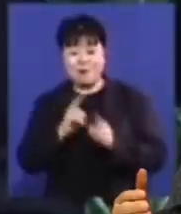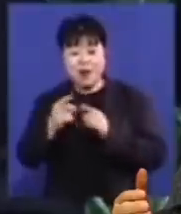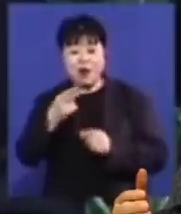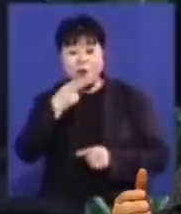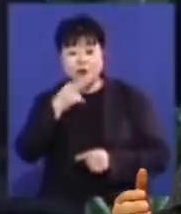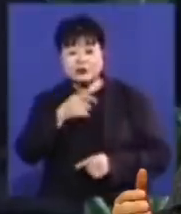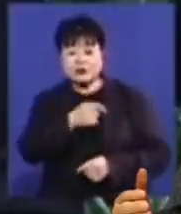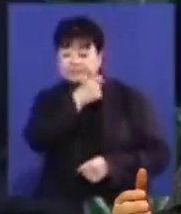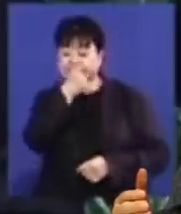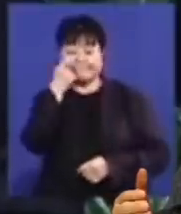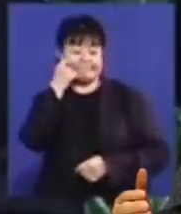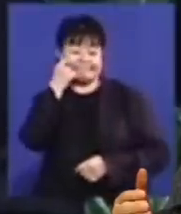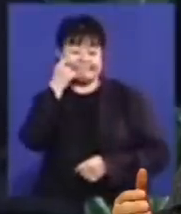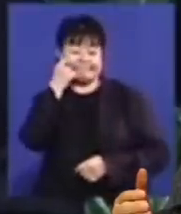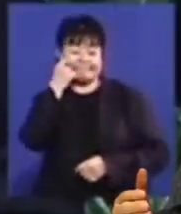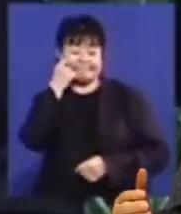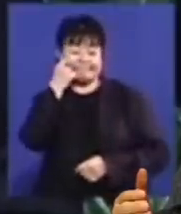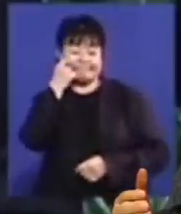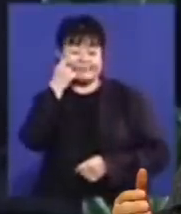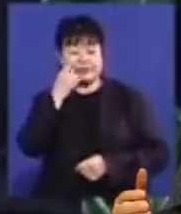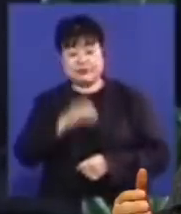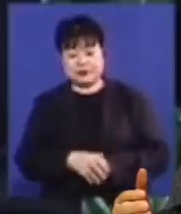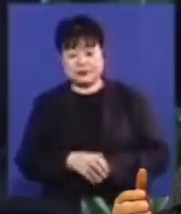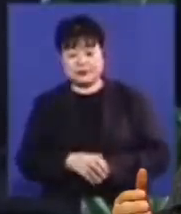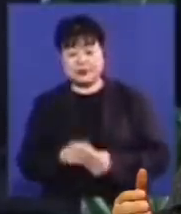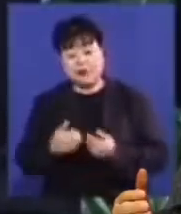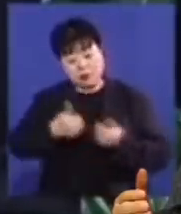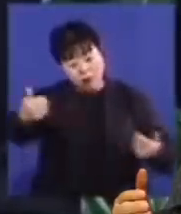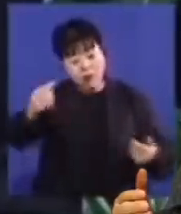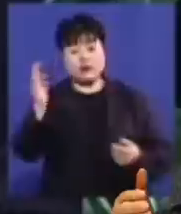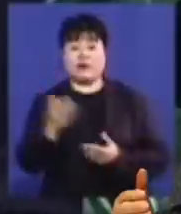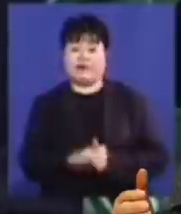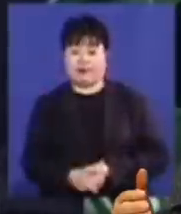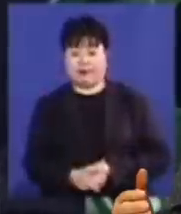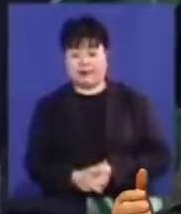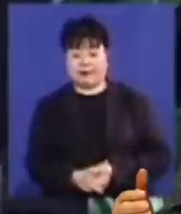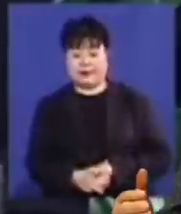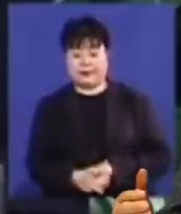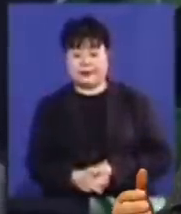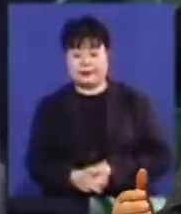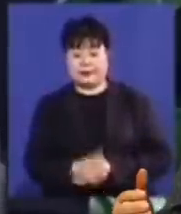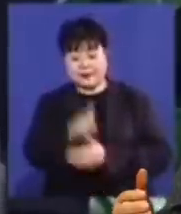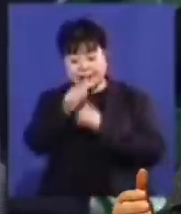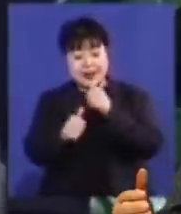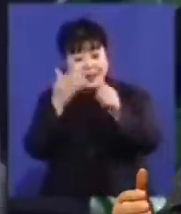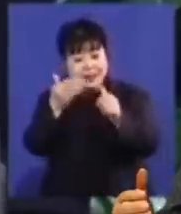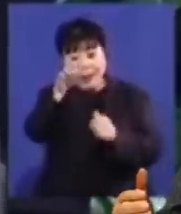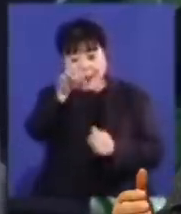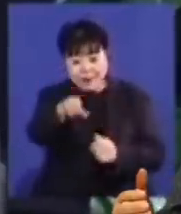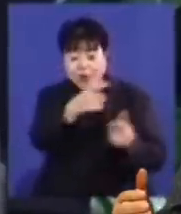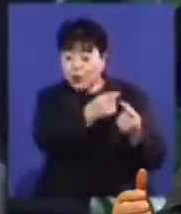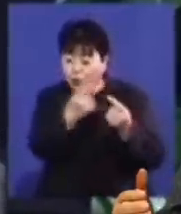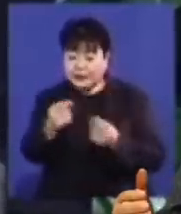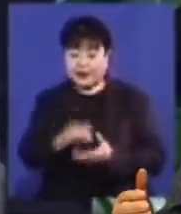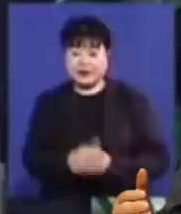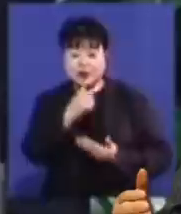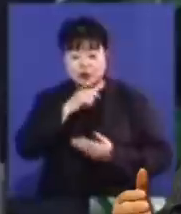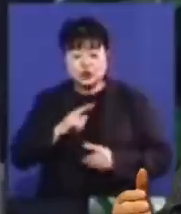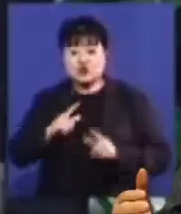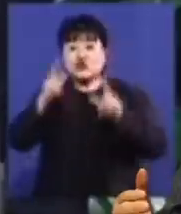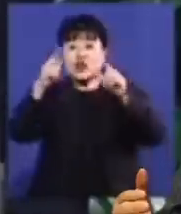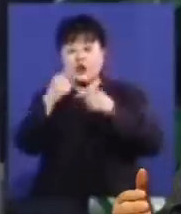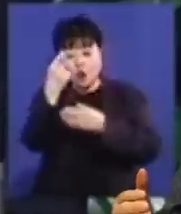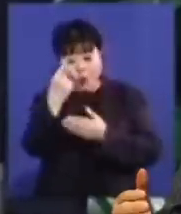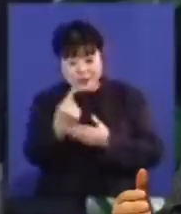않고 담을 쌓아버리면 멀어지는 것입니다. 우리 하나님 앞에도 한 가지인 것입니다. 주일날 교회에